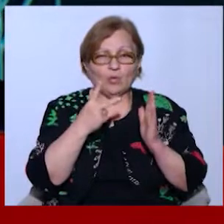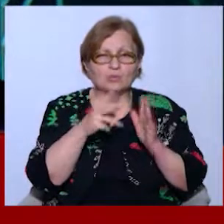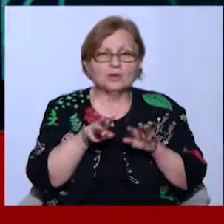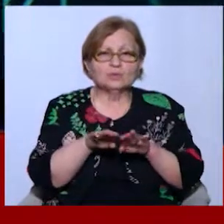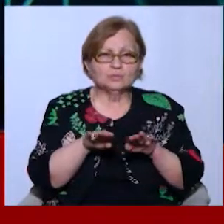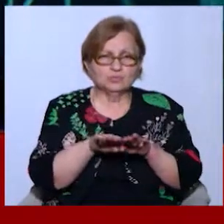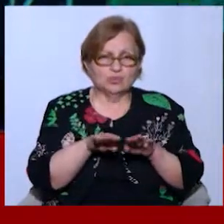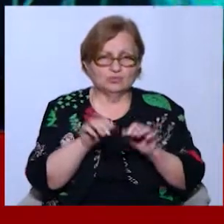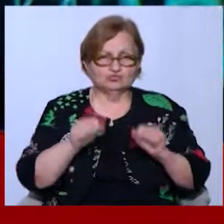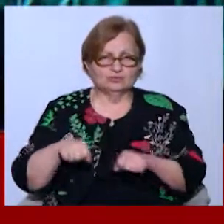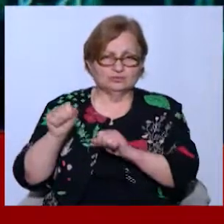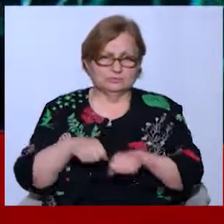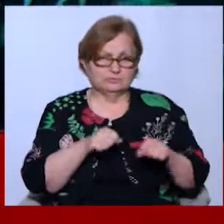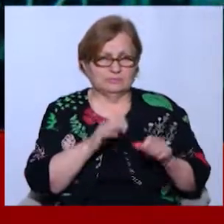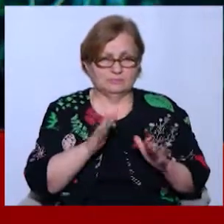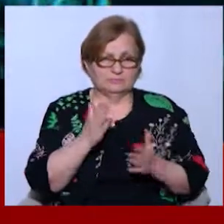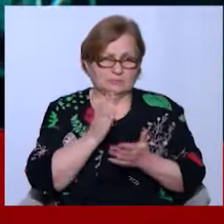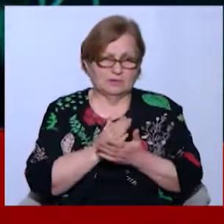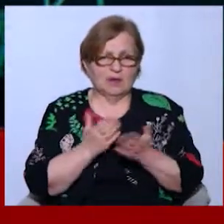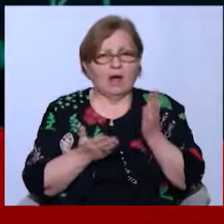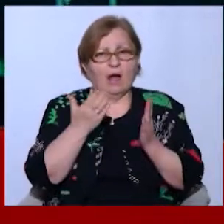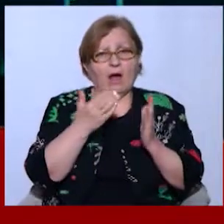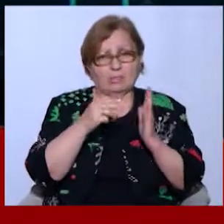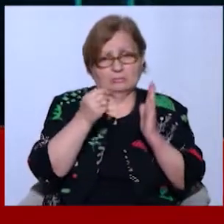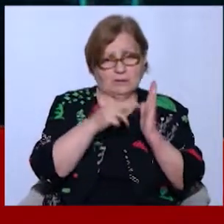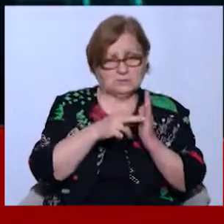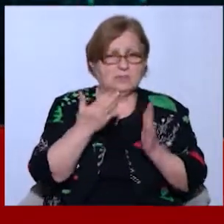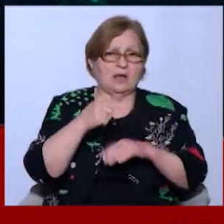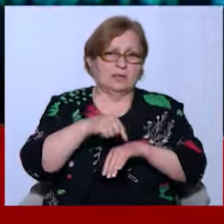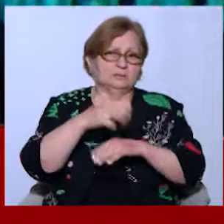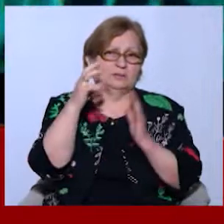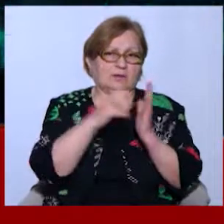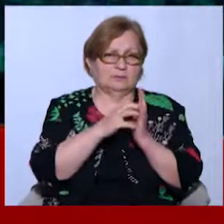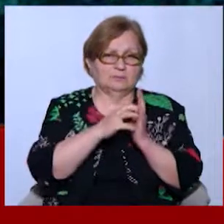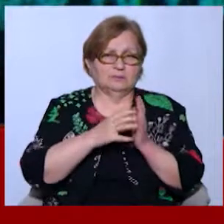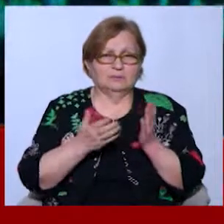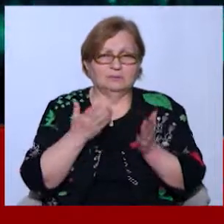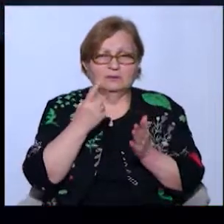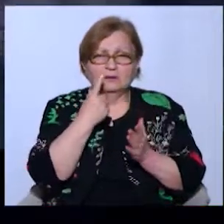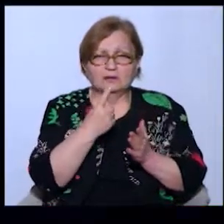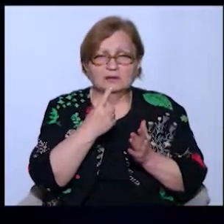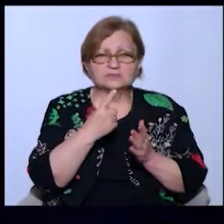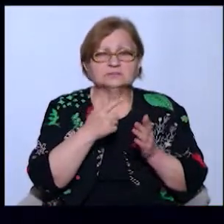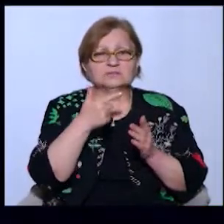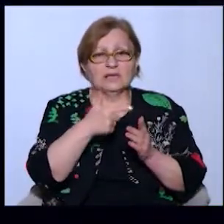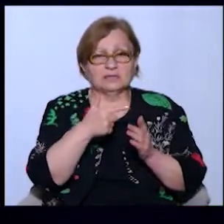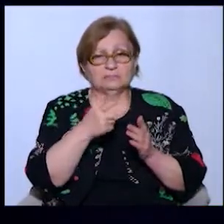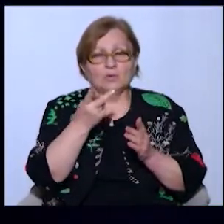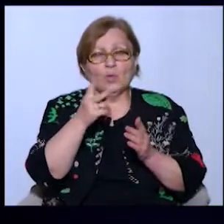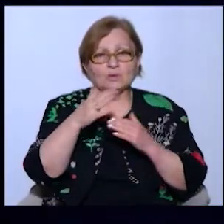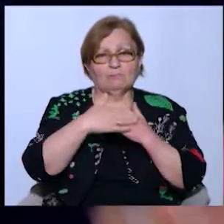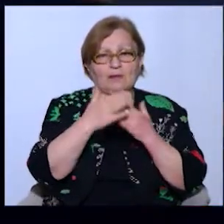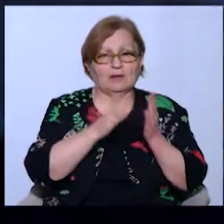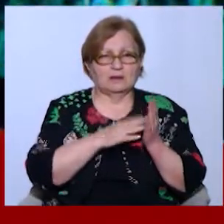ტოლშესაძლებელი შემთხვევა, შესაძლებლობა და ერთი მათგანი არის, რომელიც ჩვენ გვაქვს. ერთი გერბია და სულ არის ორი